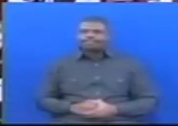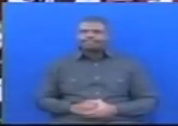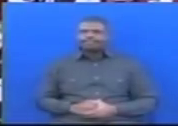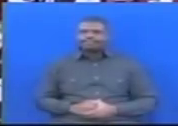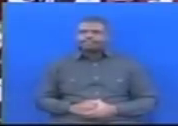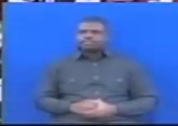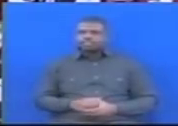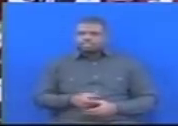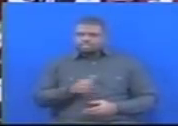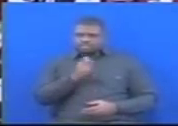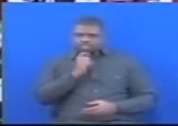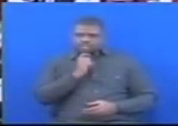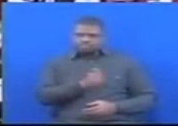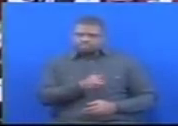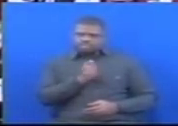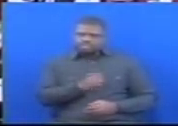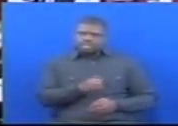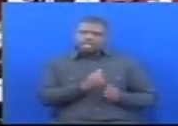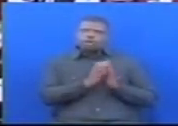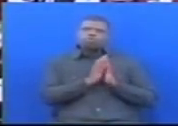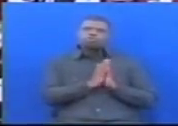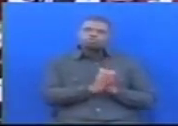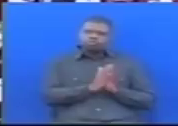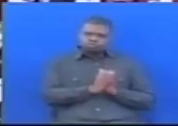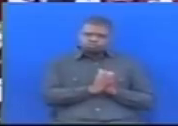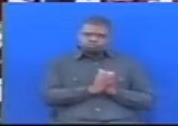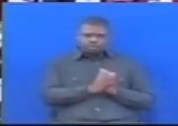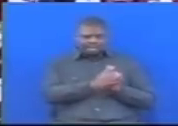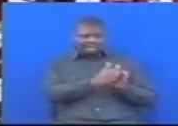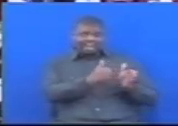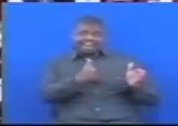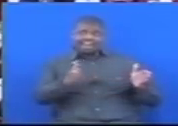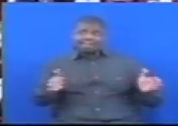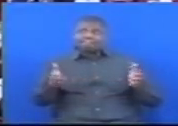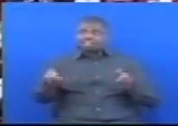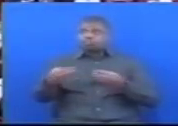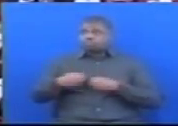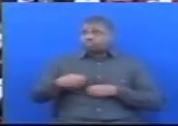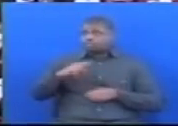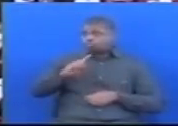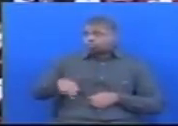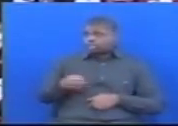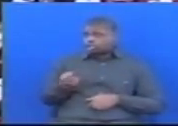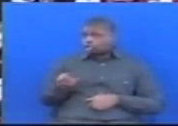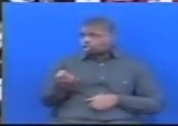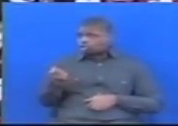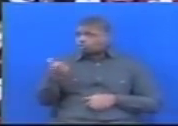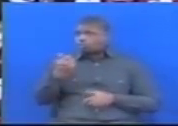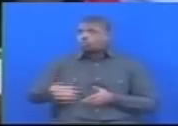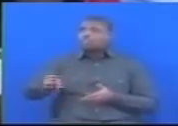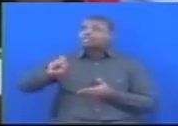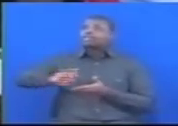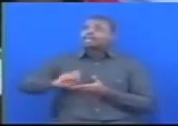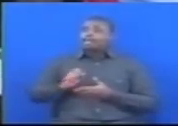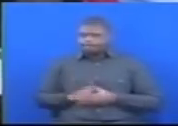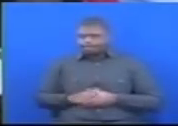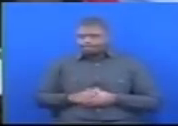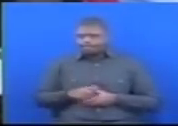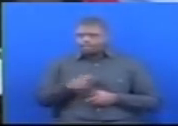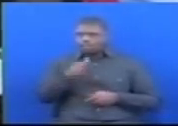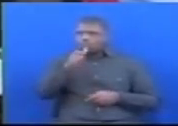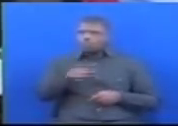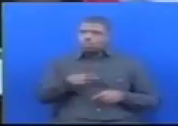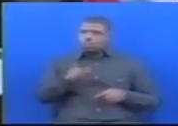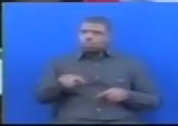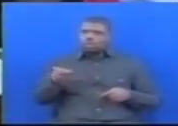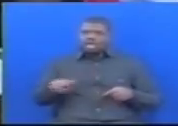Mheshimiwa Spika, nashukuru sana kunipa nafasi ya kuuliza swali dogo la nyongeza. Wakandarasi wengi